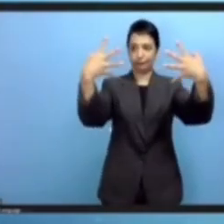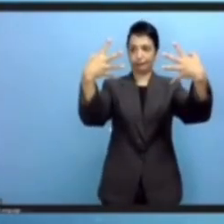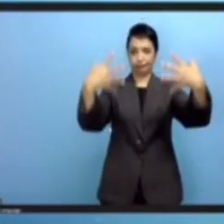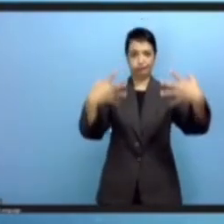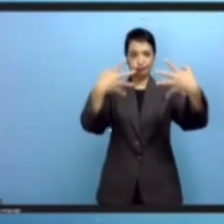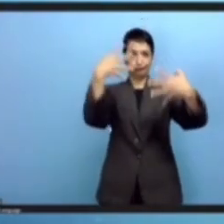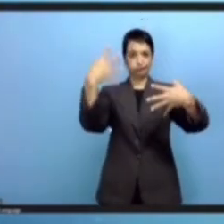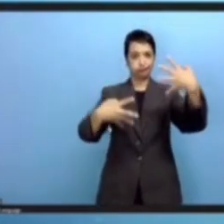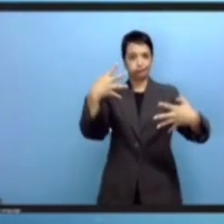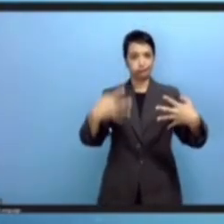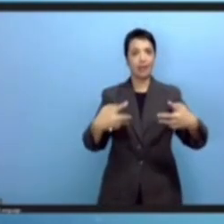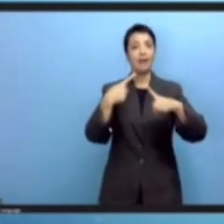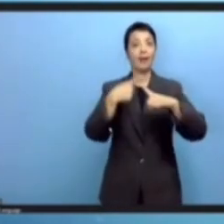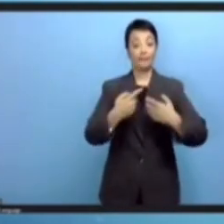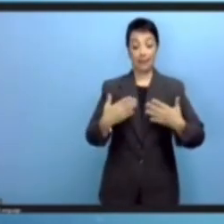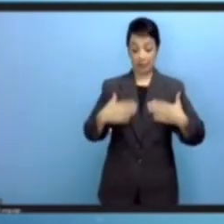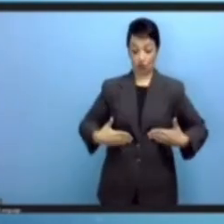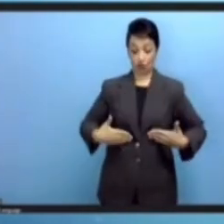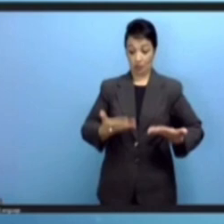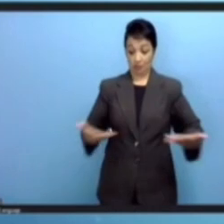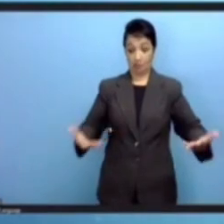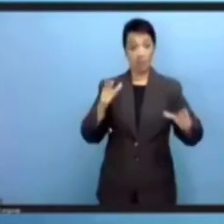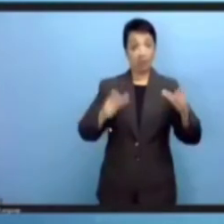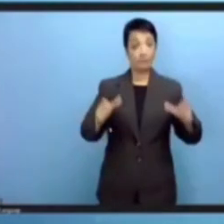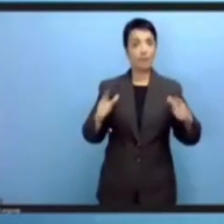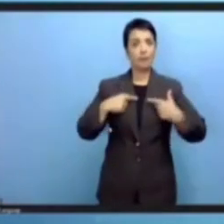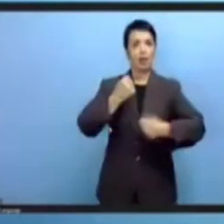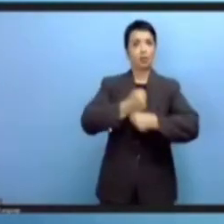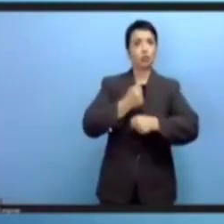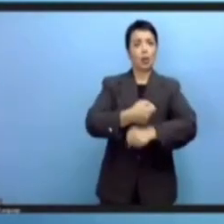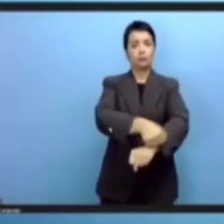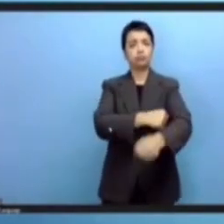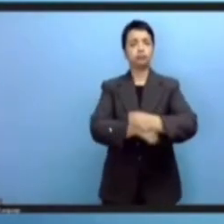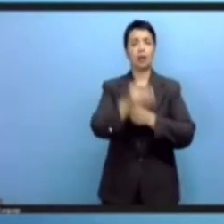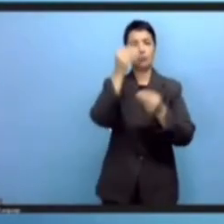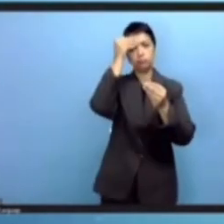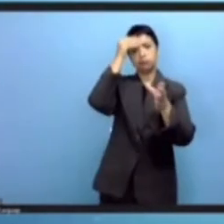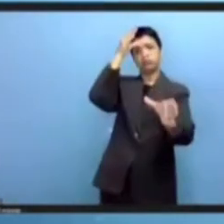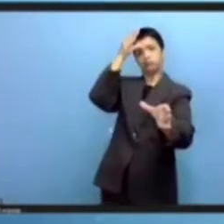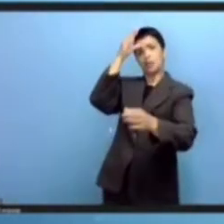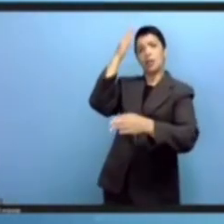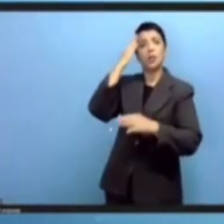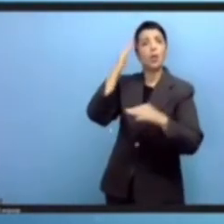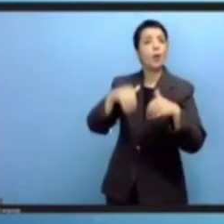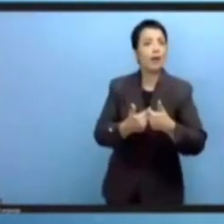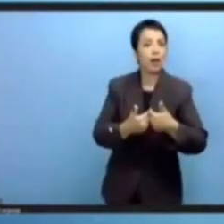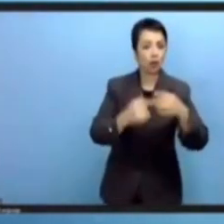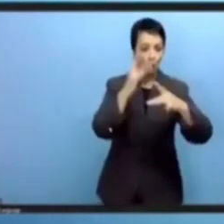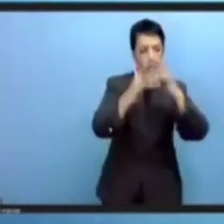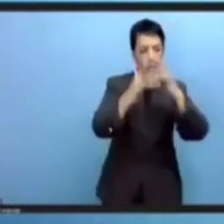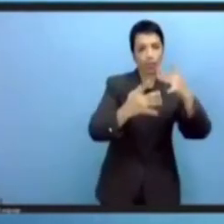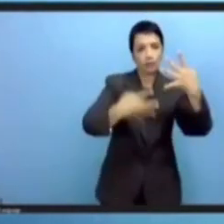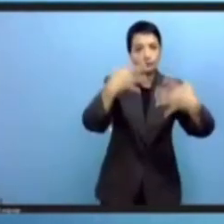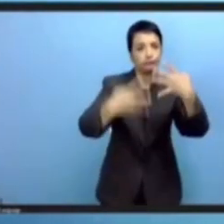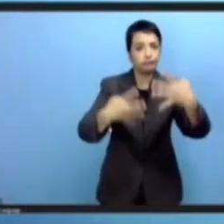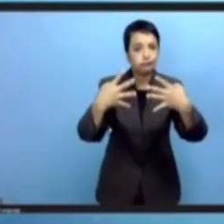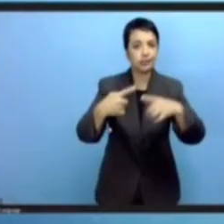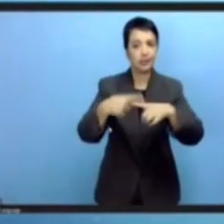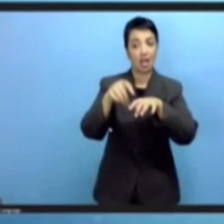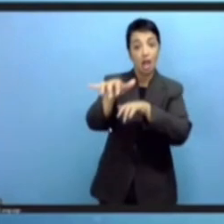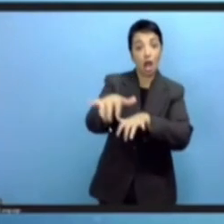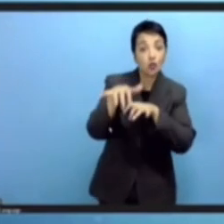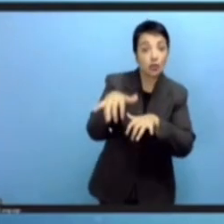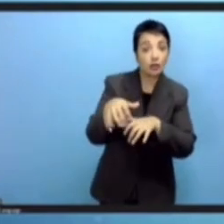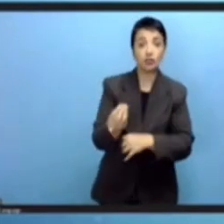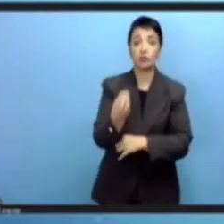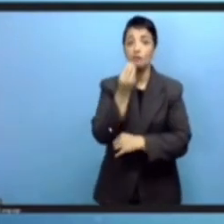donc, la science, les ressources humaines qui s'occupent des données, notamment pour ce qui est de la croisée de chemins